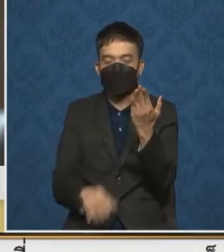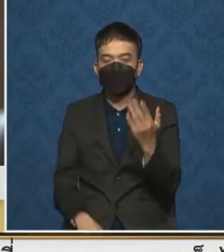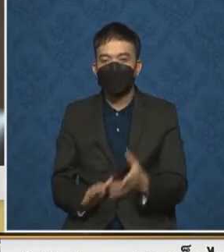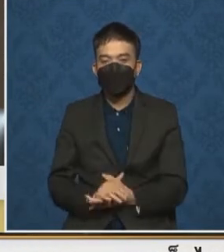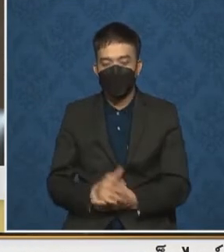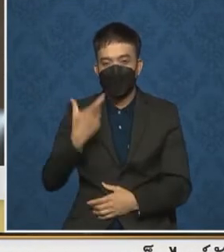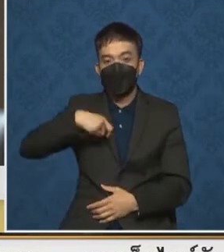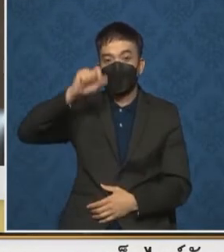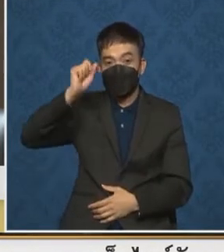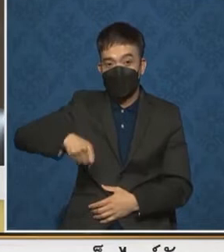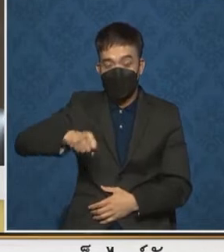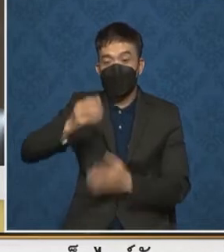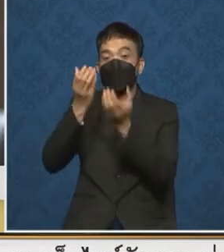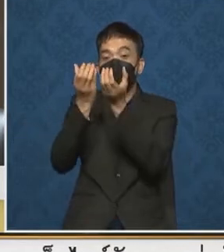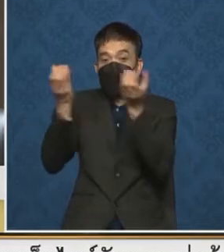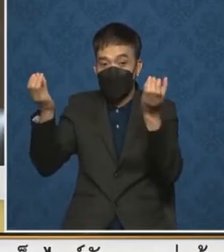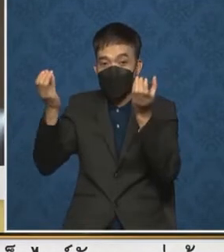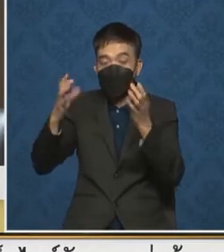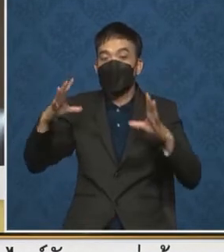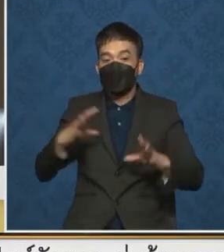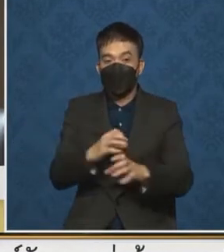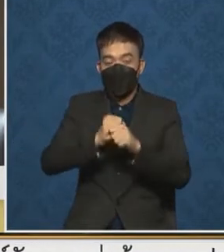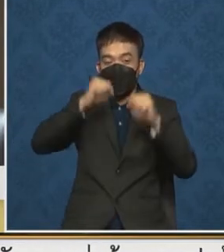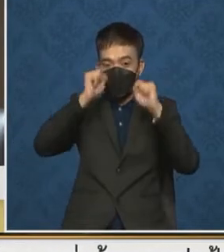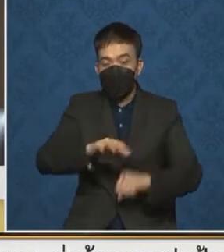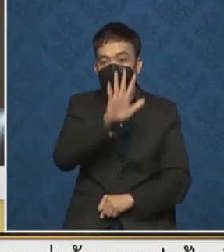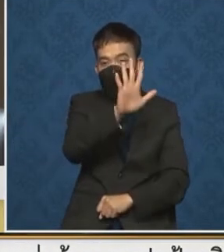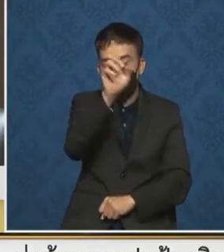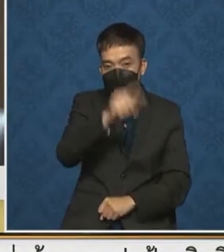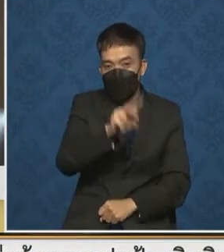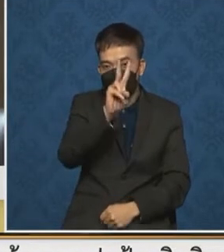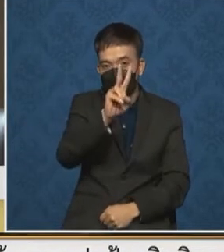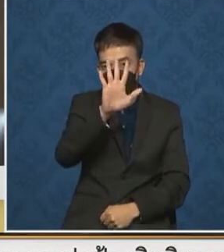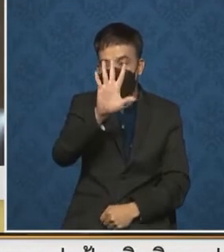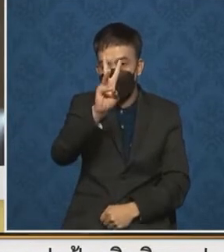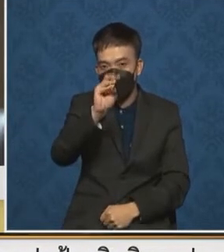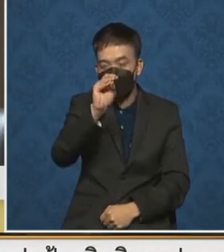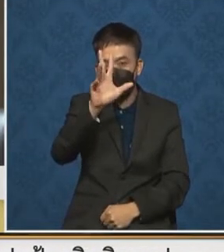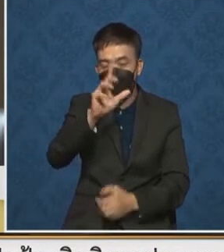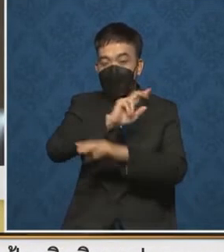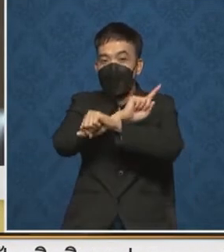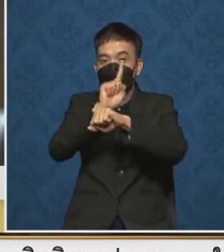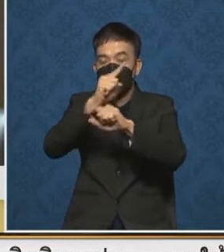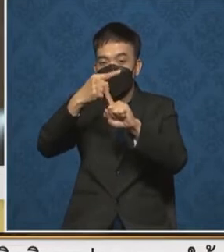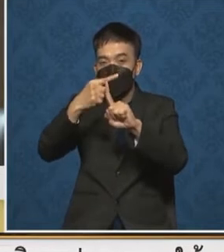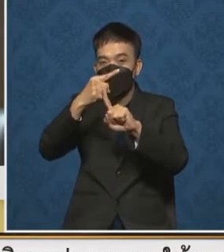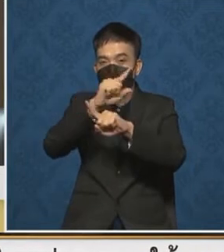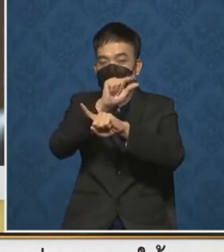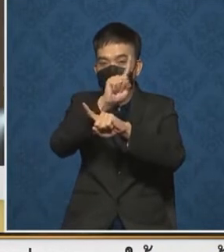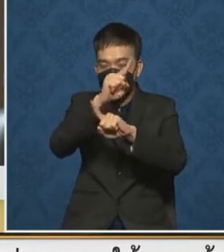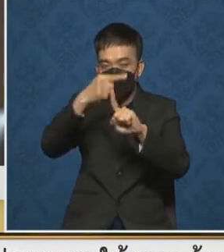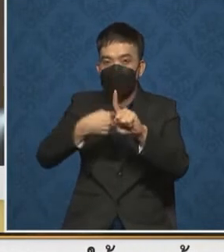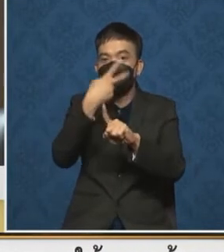ือสารรัฐมนูนมคำวทชัยที่ 5 ทับ 2,563 ลงวันที่ 21 กลมพาพัน